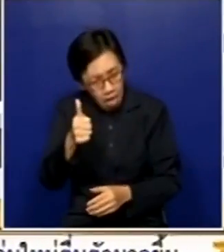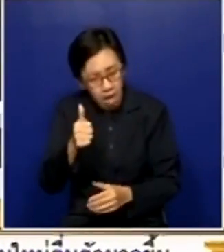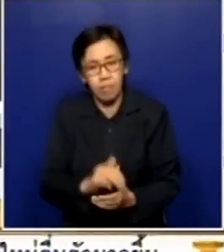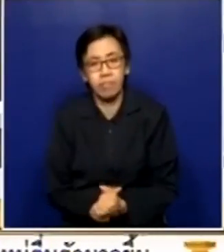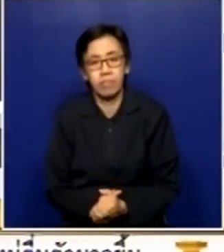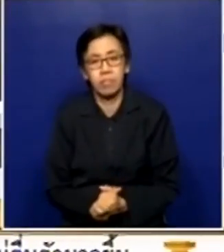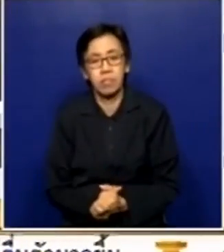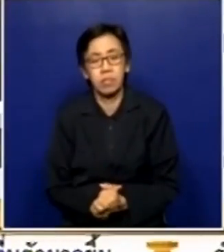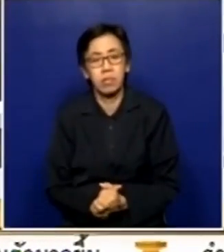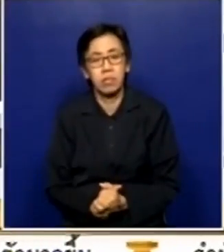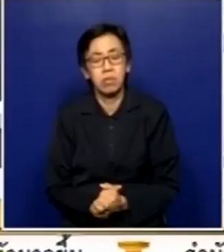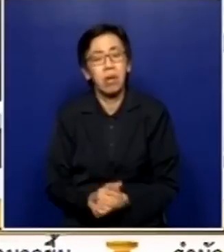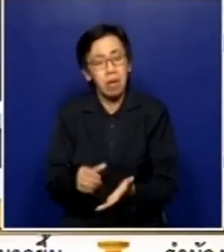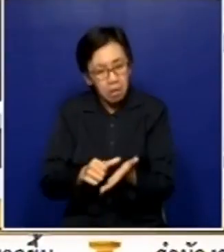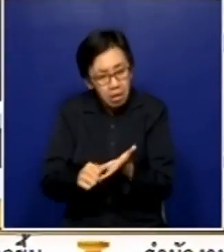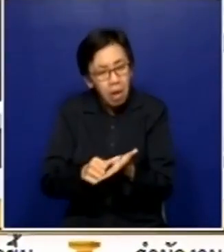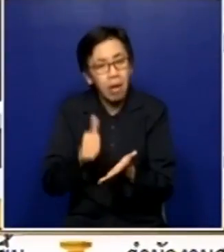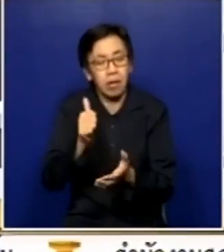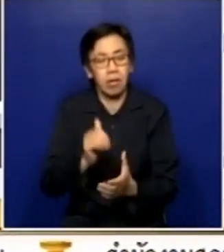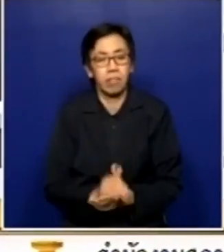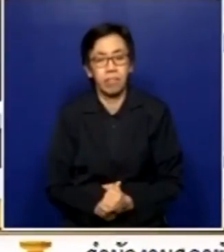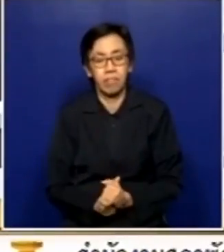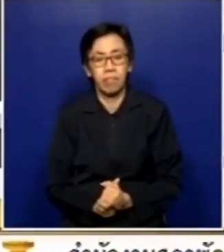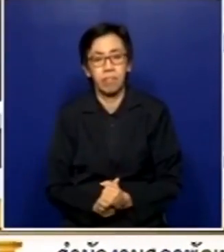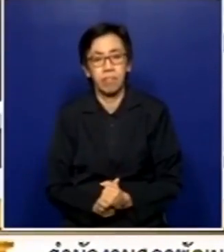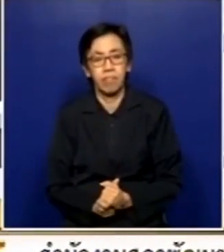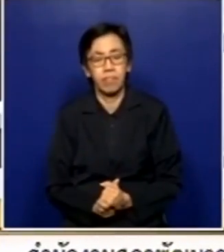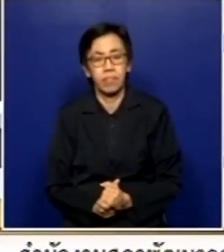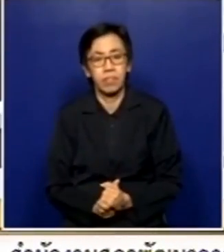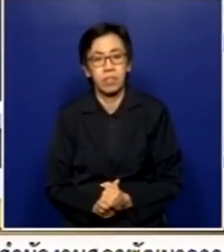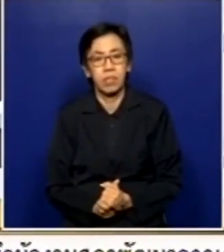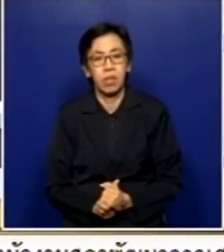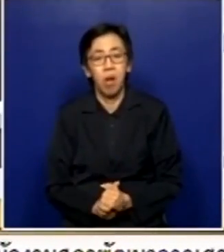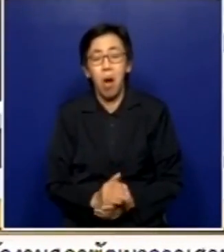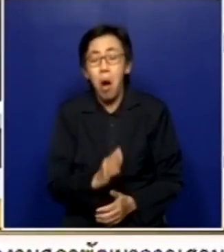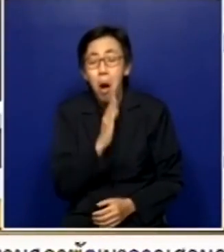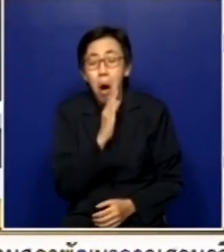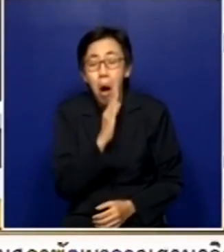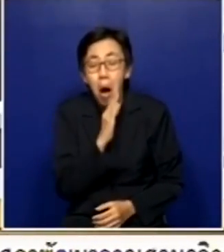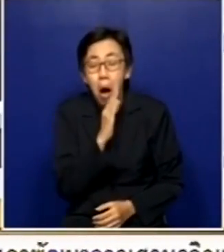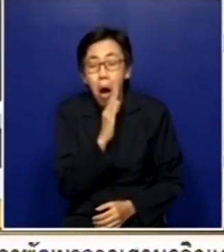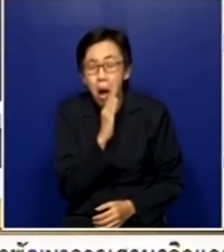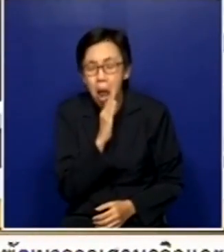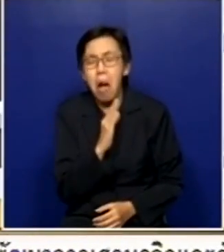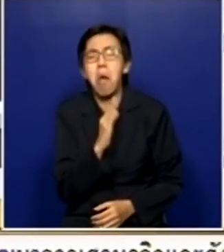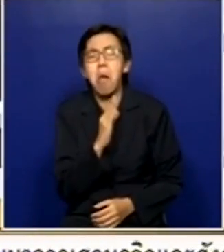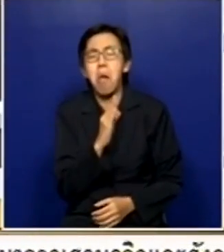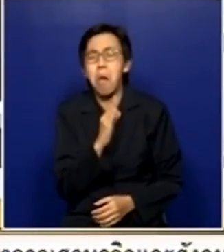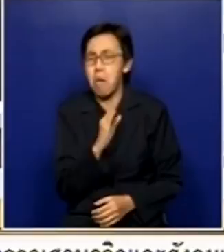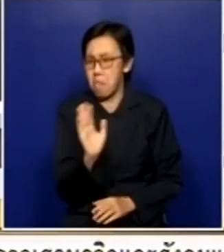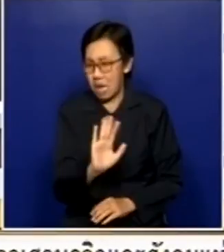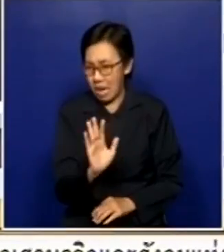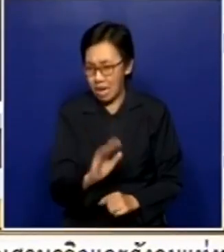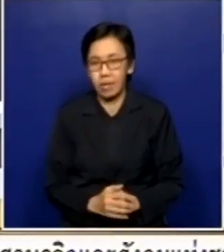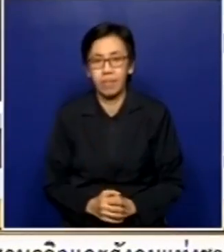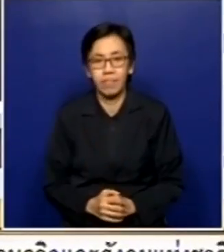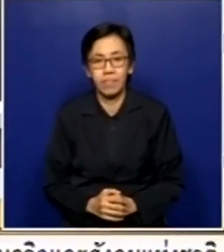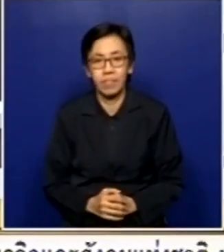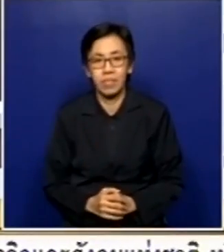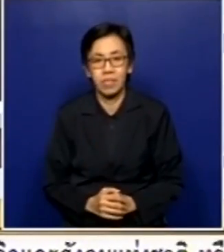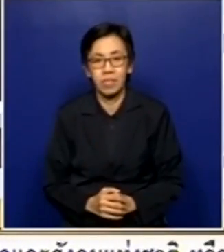เพราะฉะนั้นเนี่ยโอ้ท่านรอใครหรอกได้แต่สภาอย่างนี้